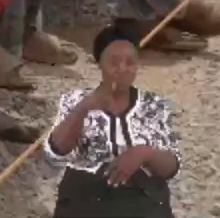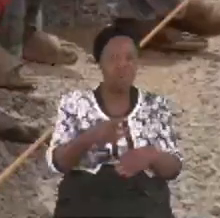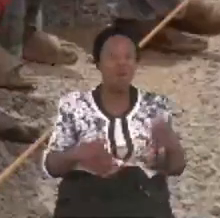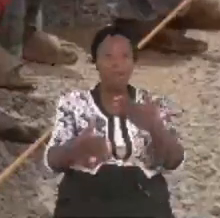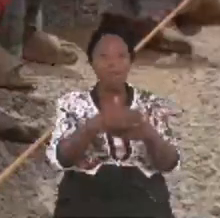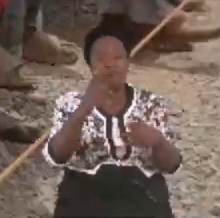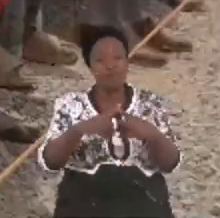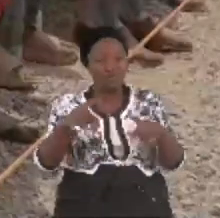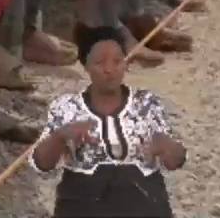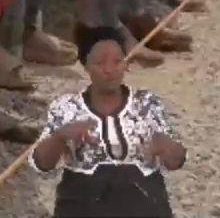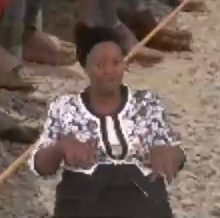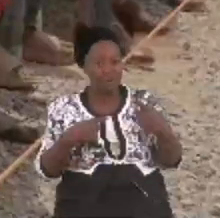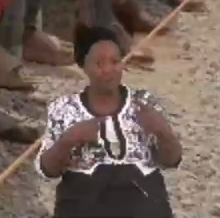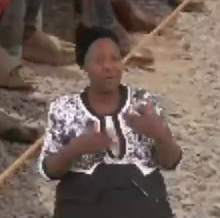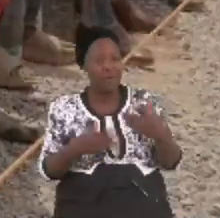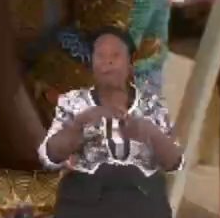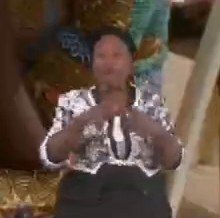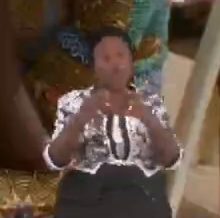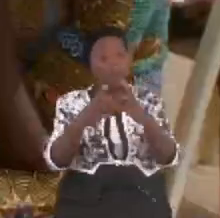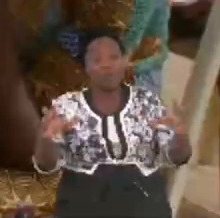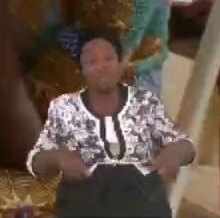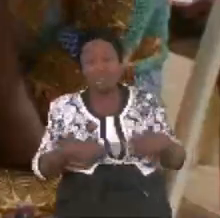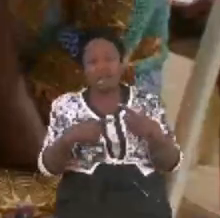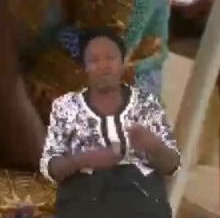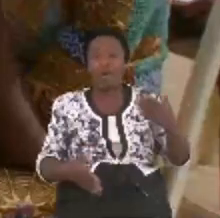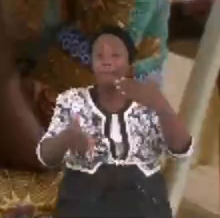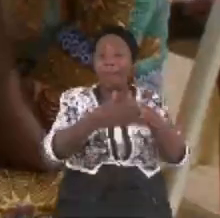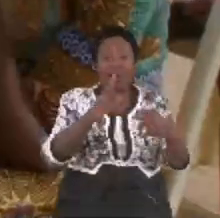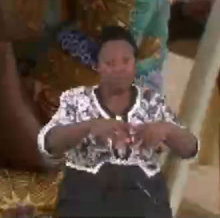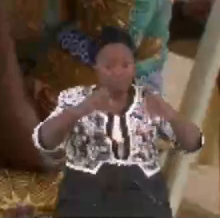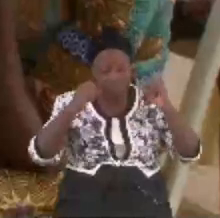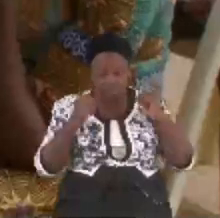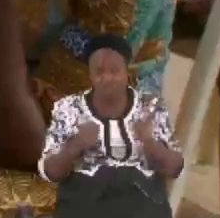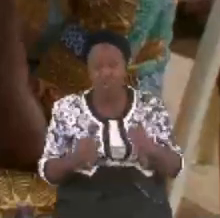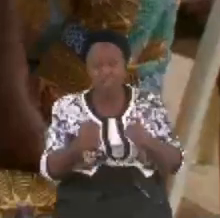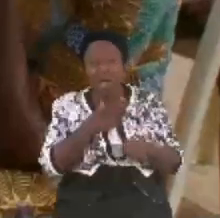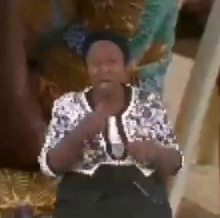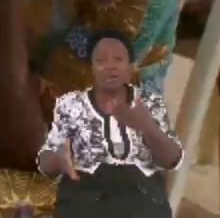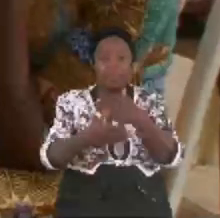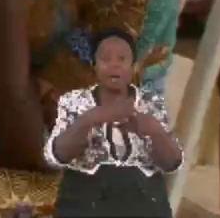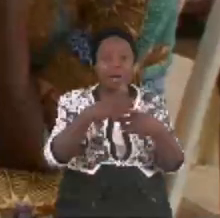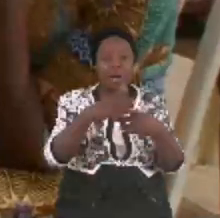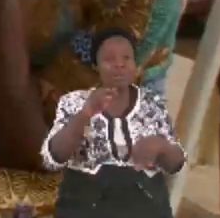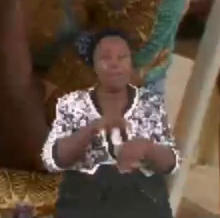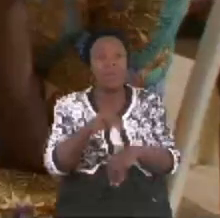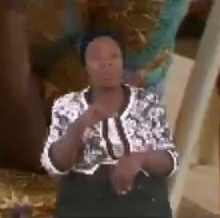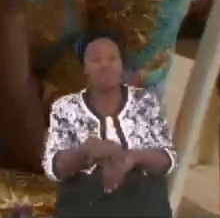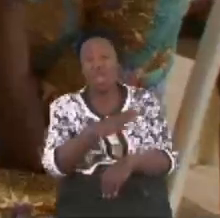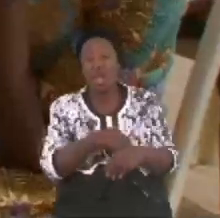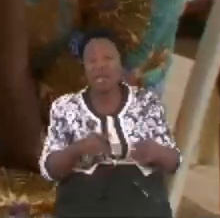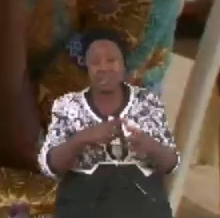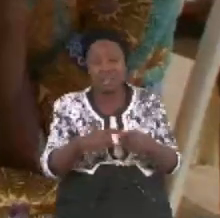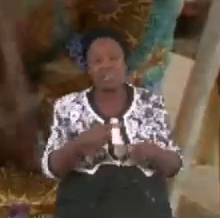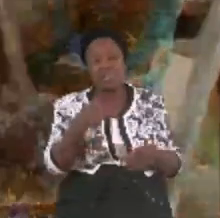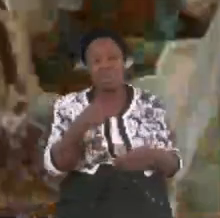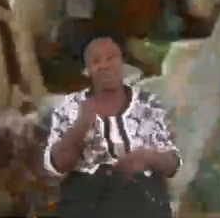te ramènera la vie. Il te ramènera la vie abondante. Il te ramènera la force. Il te ramènera au ministère. Alors